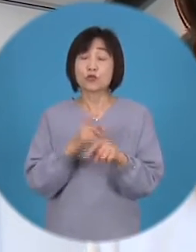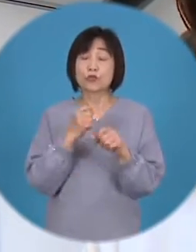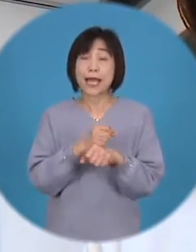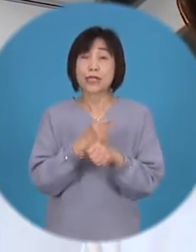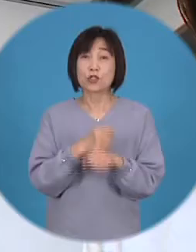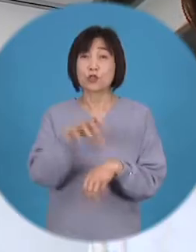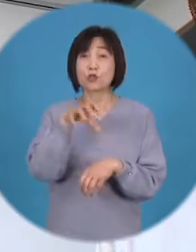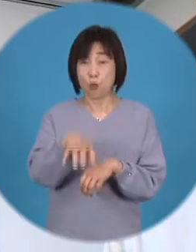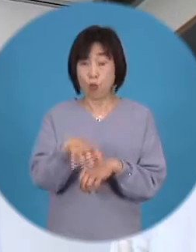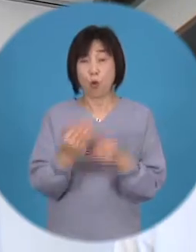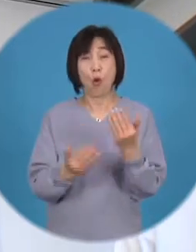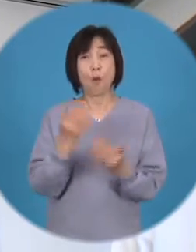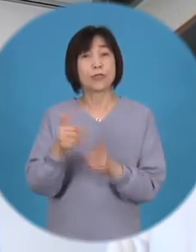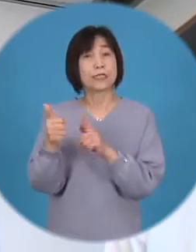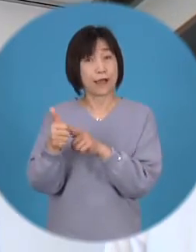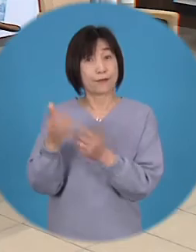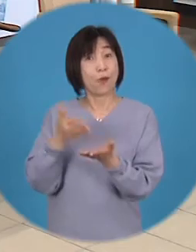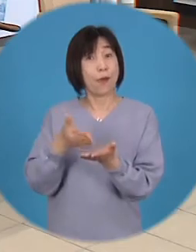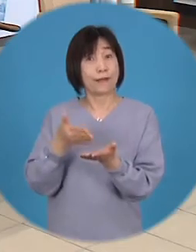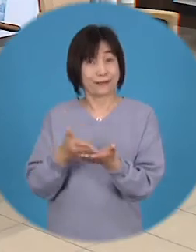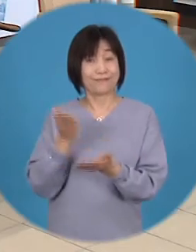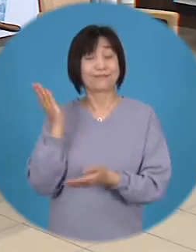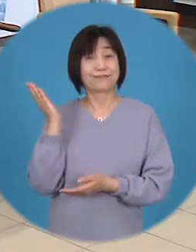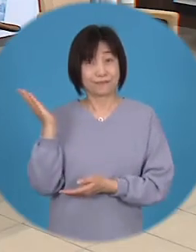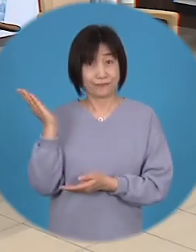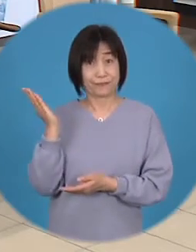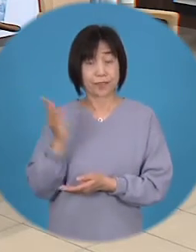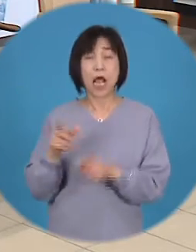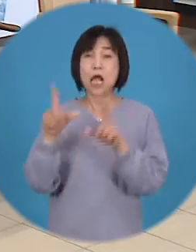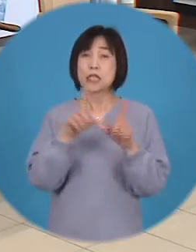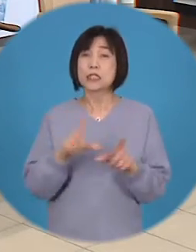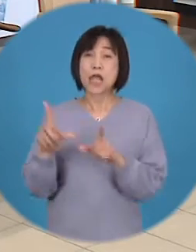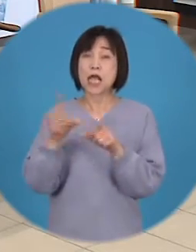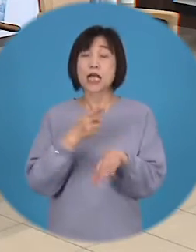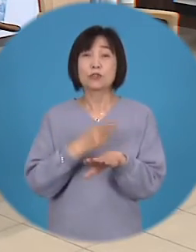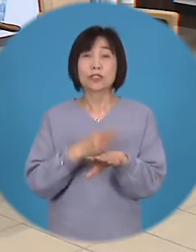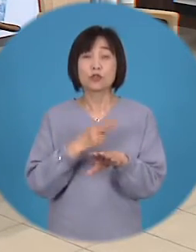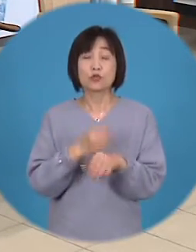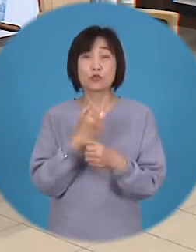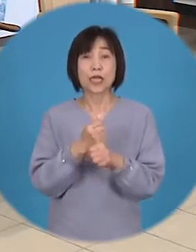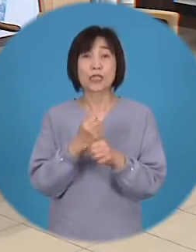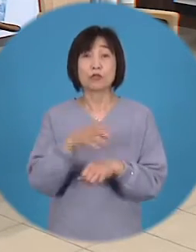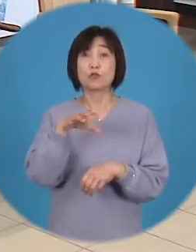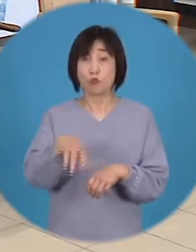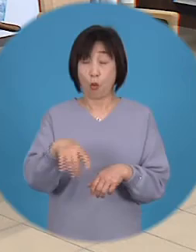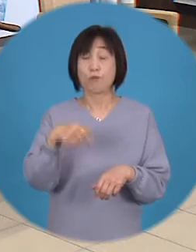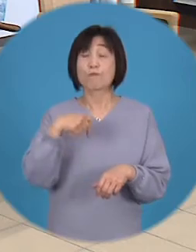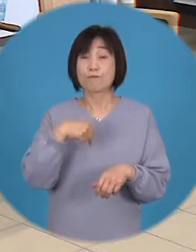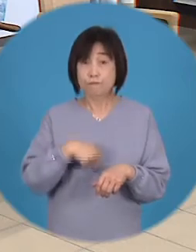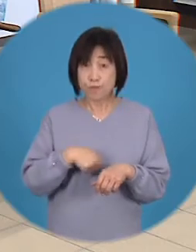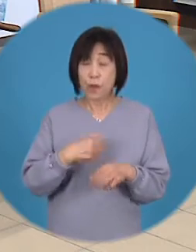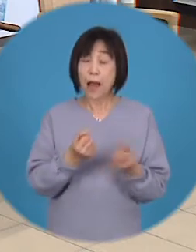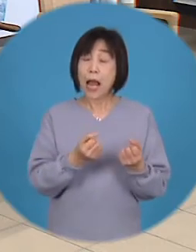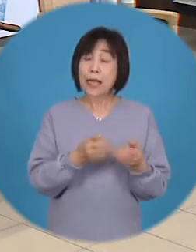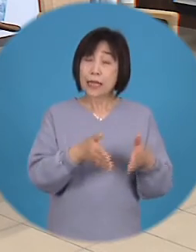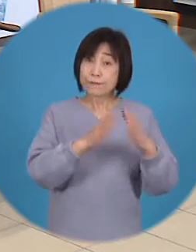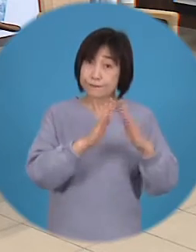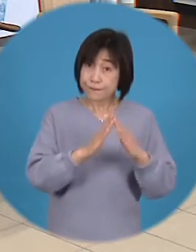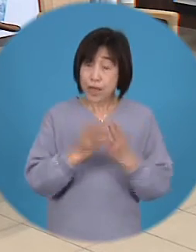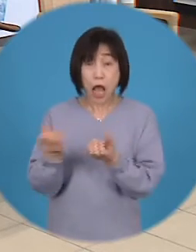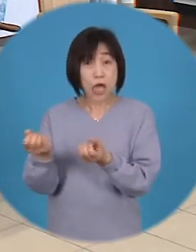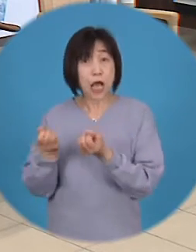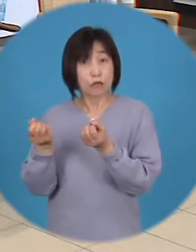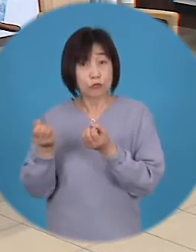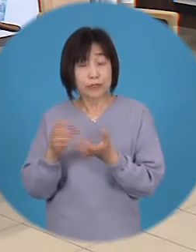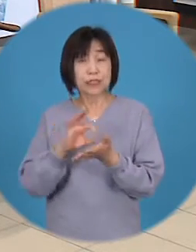員にお話を伺いました。 生活技術研究所では主に建材や家具などに用いる木材の